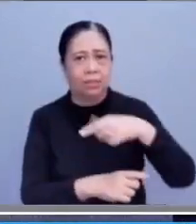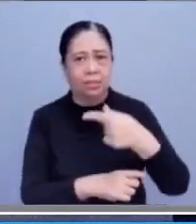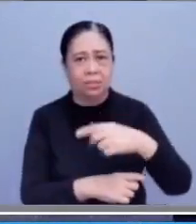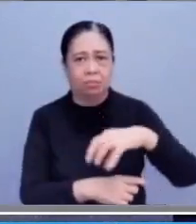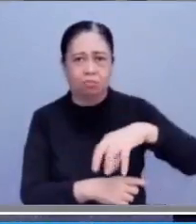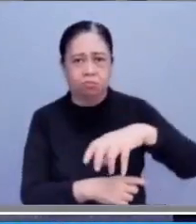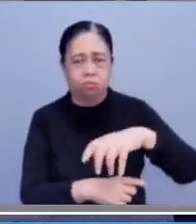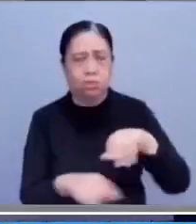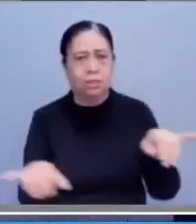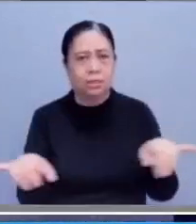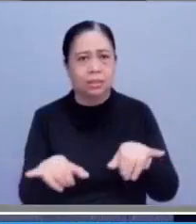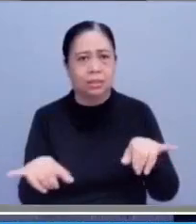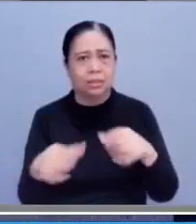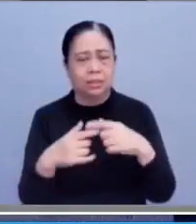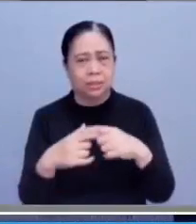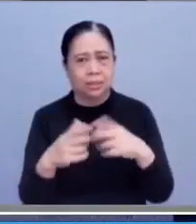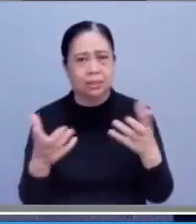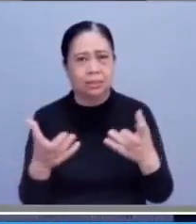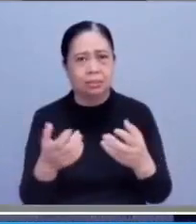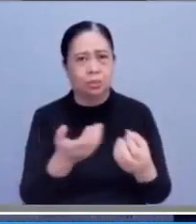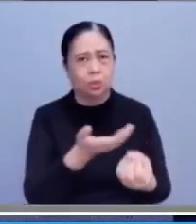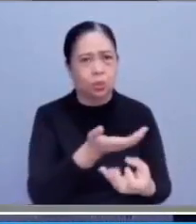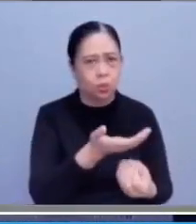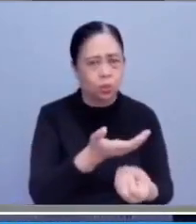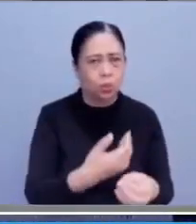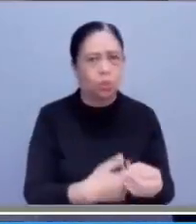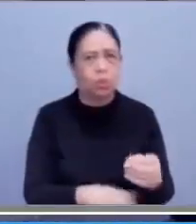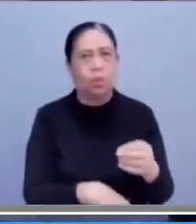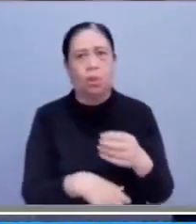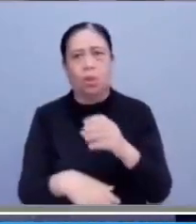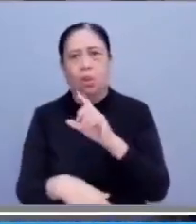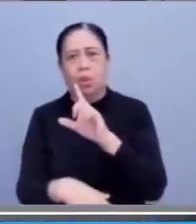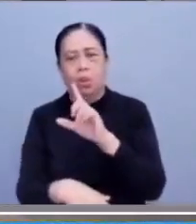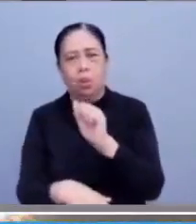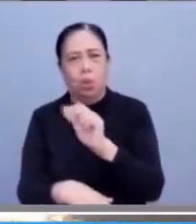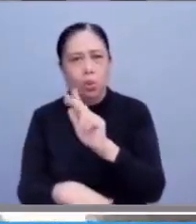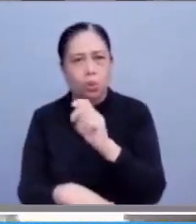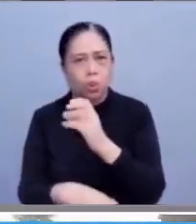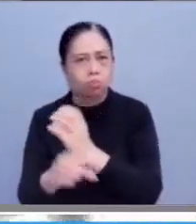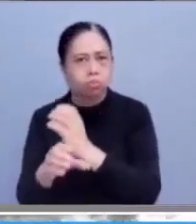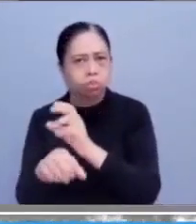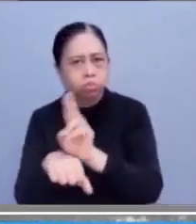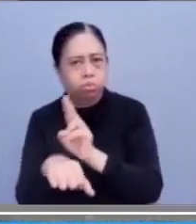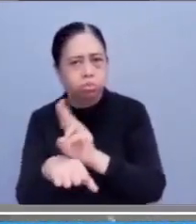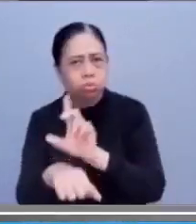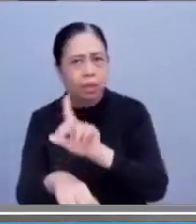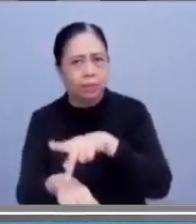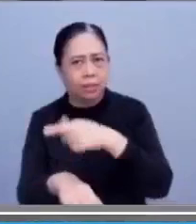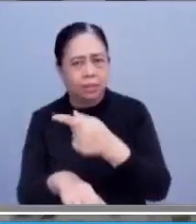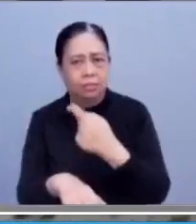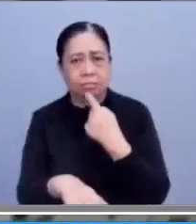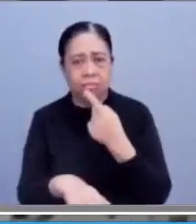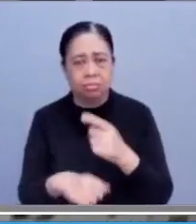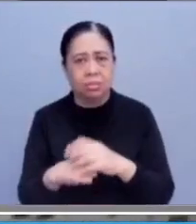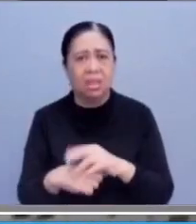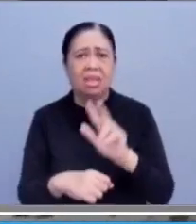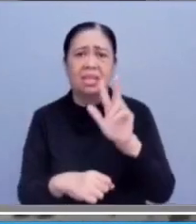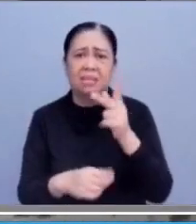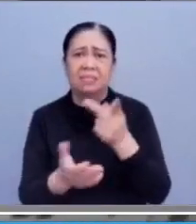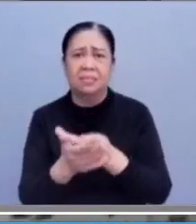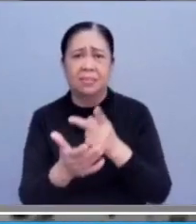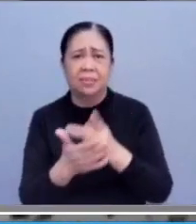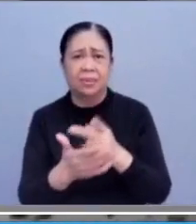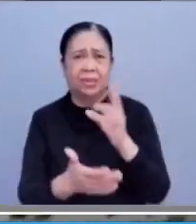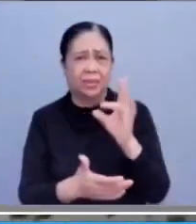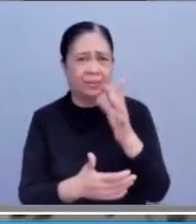yan pang lutong LPG at auto LPG Ha Magkano na ba ito sabi ho ng Petron php3 75